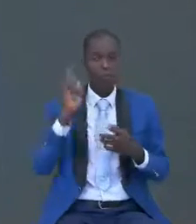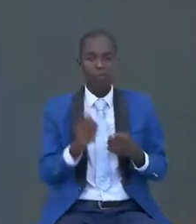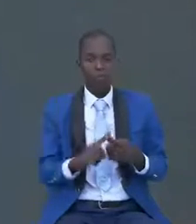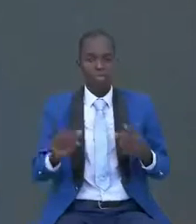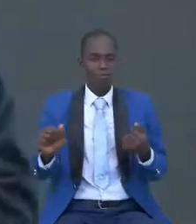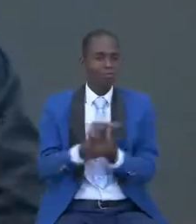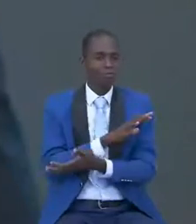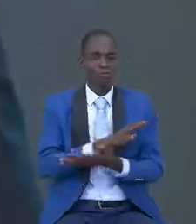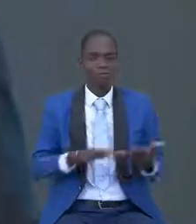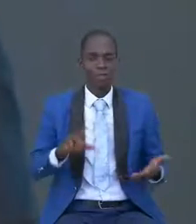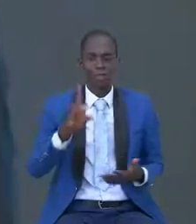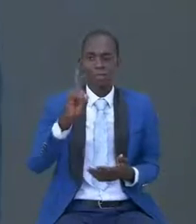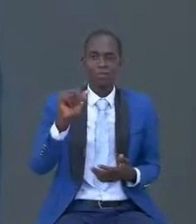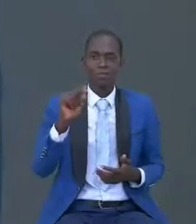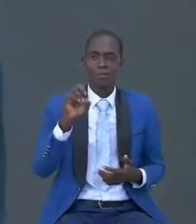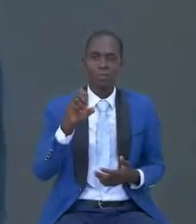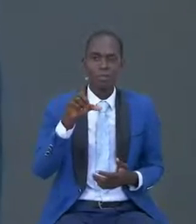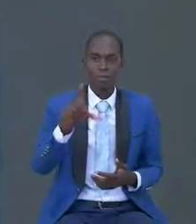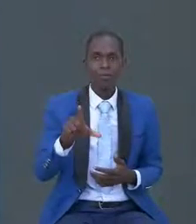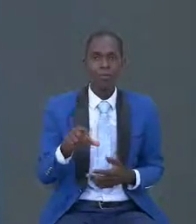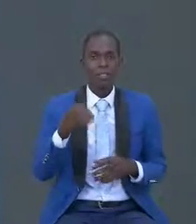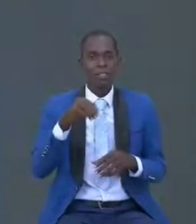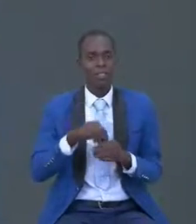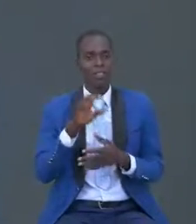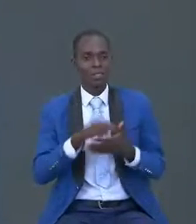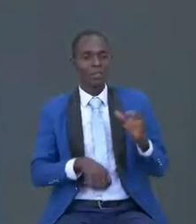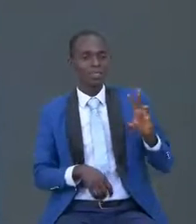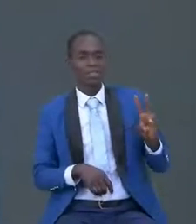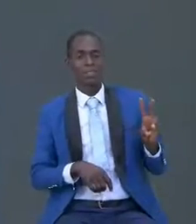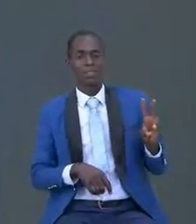le détruise dans le chapitre 6.